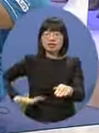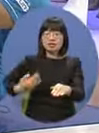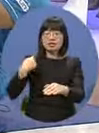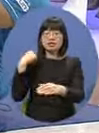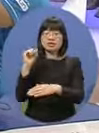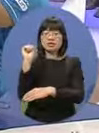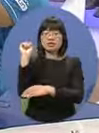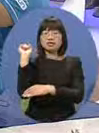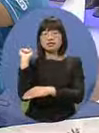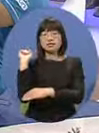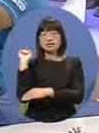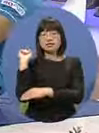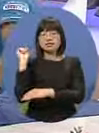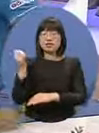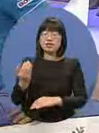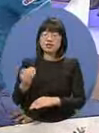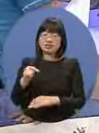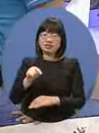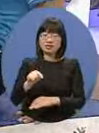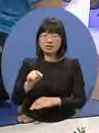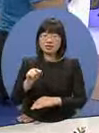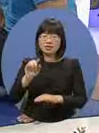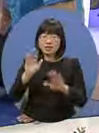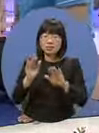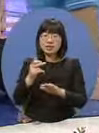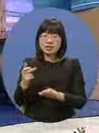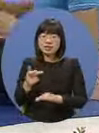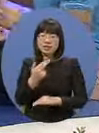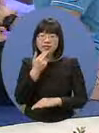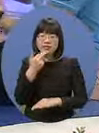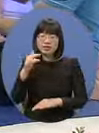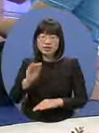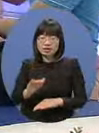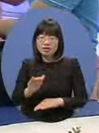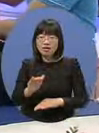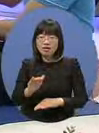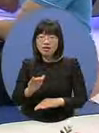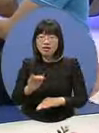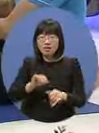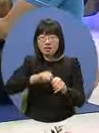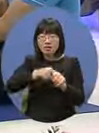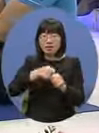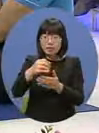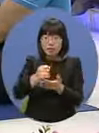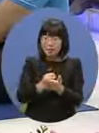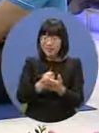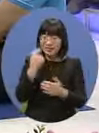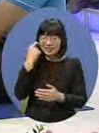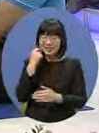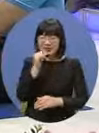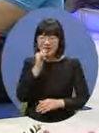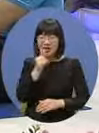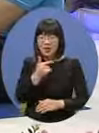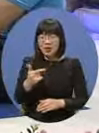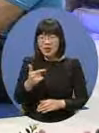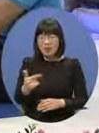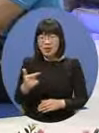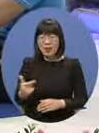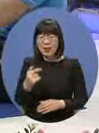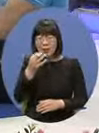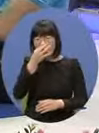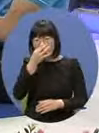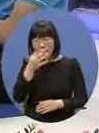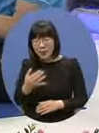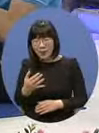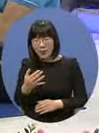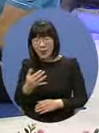네. 그래서 이게 아까 거랑 이거랑 둘 다 네. 동작이 크지 않으면서 네. 가벼운 벌을 받는 그런 느낌인데 굉장히 네. 힘드네요, 이게.